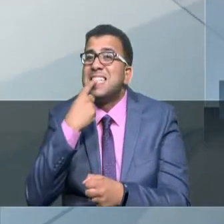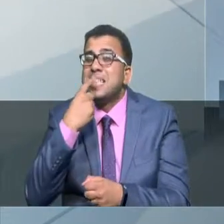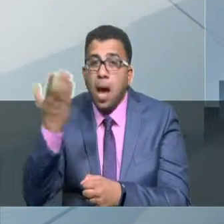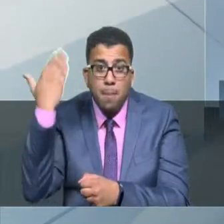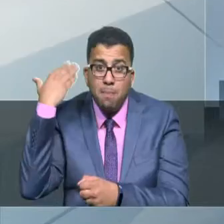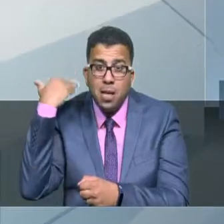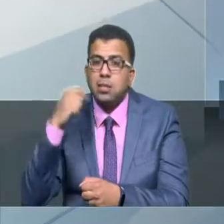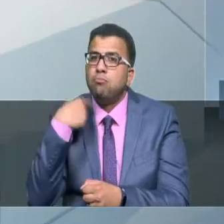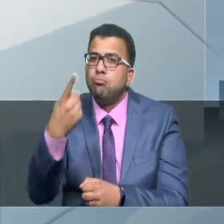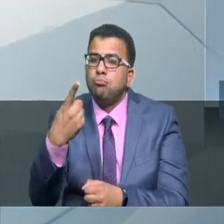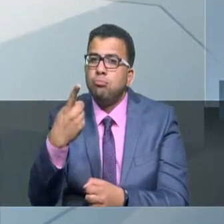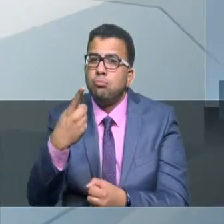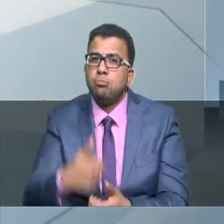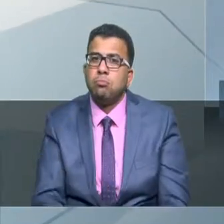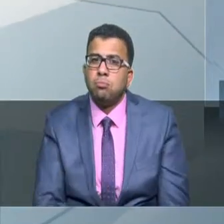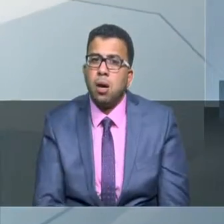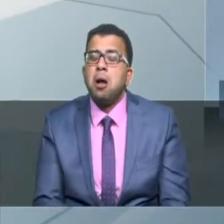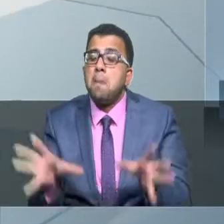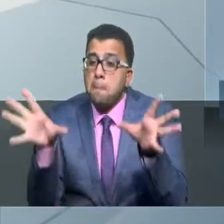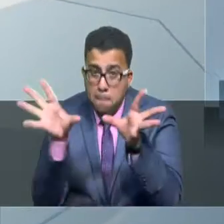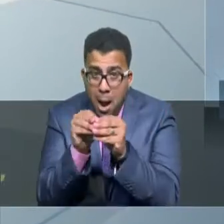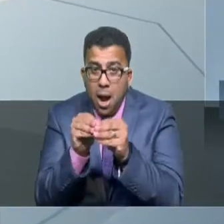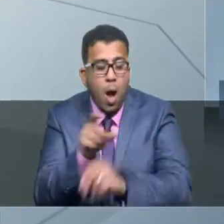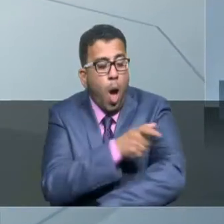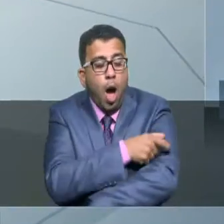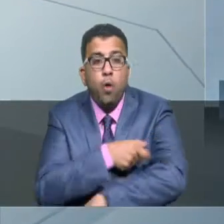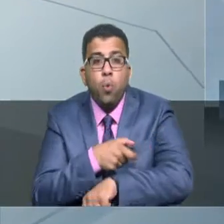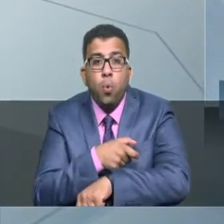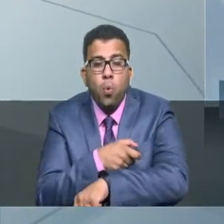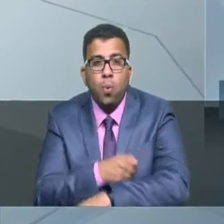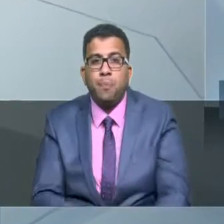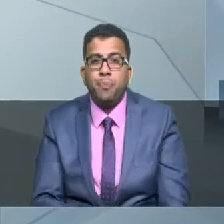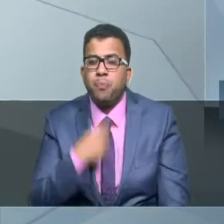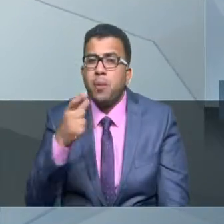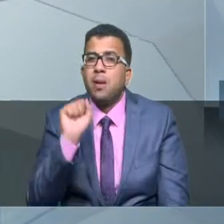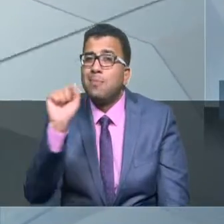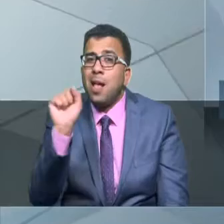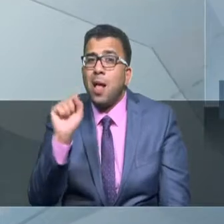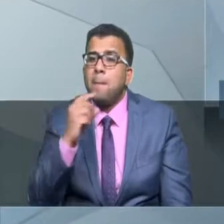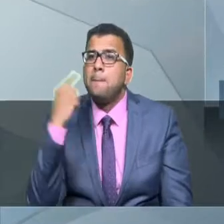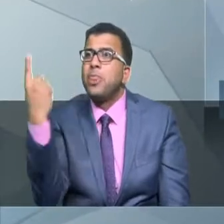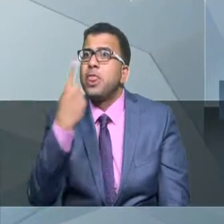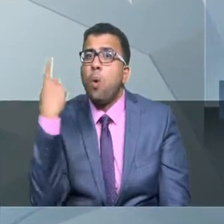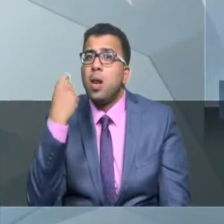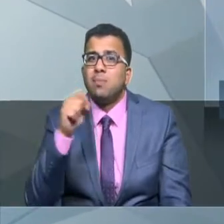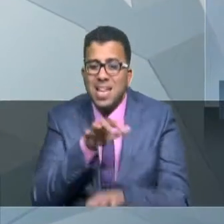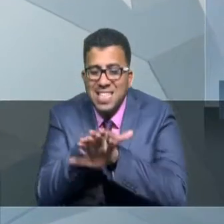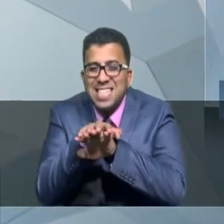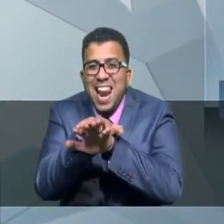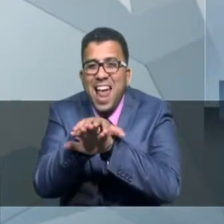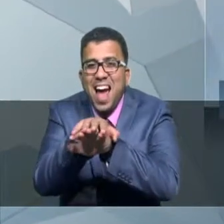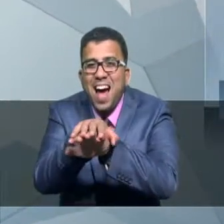أيضا تم انضمامها كعضو في المعاهدة الدولية لحماية السلاحف